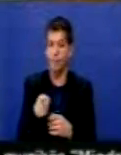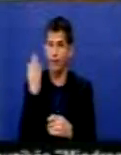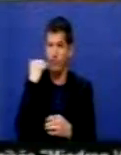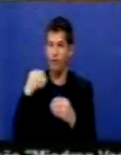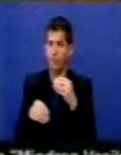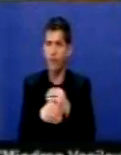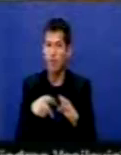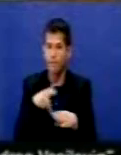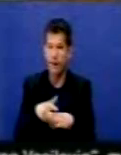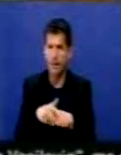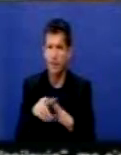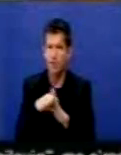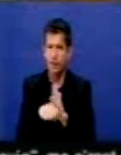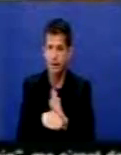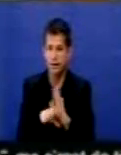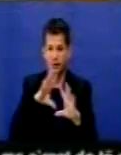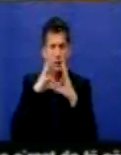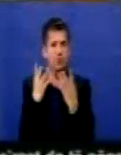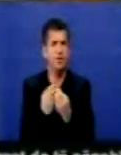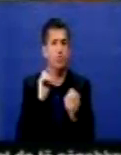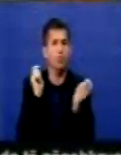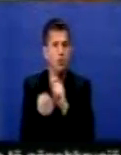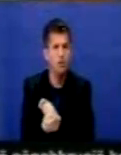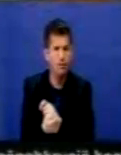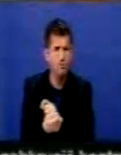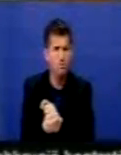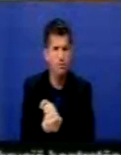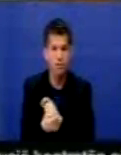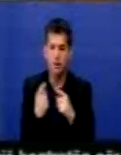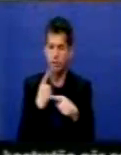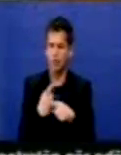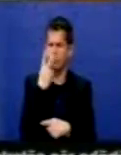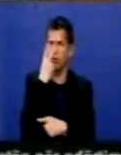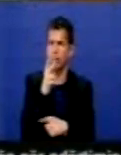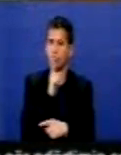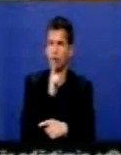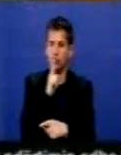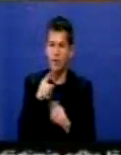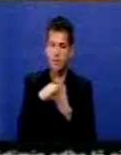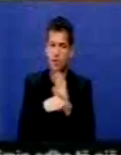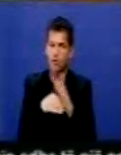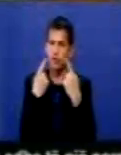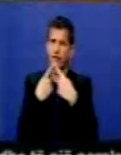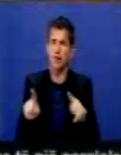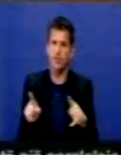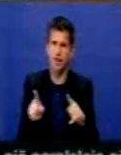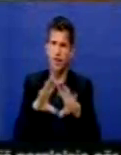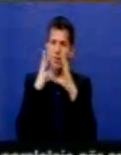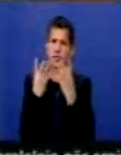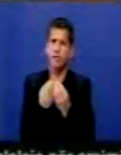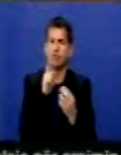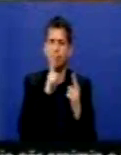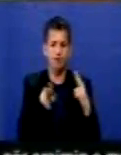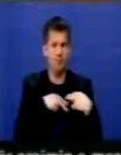cila ishte pengesë ligjore për çfarë do transformimit të trepqes, duke pasur parasysh se ajo ka status të veçantë ndërmarrjes shoqërore nën